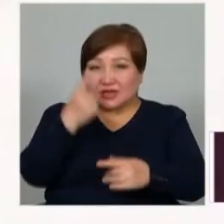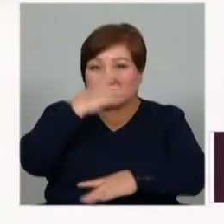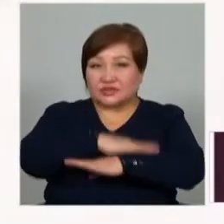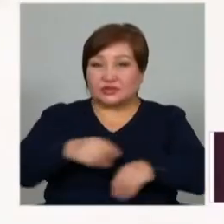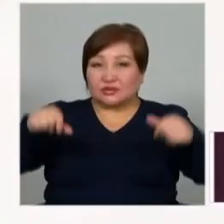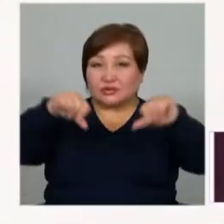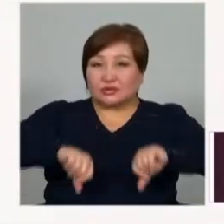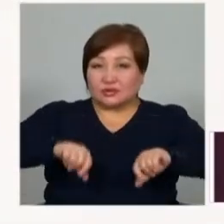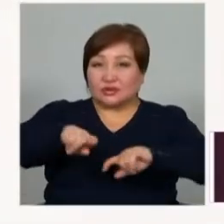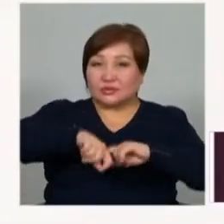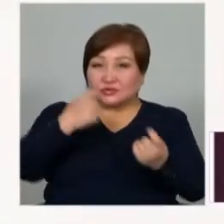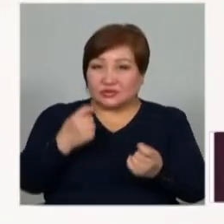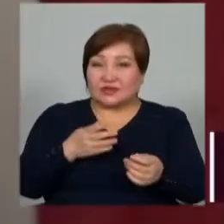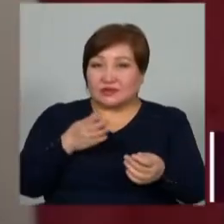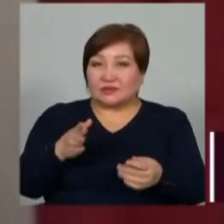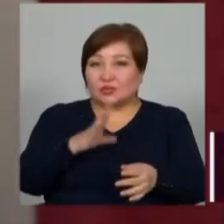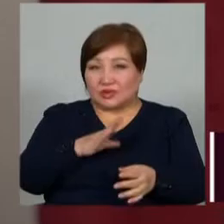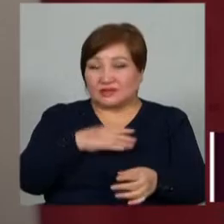бұзушылыққа барғаны белгілі болды.